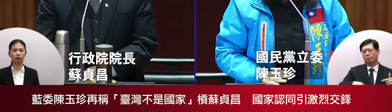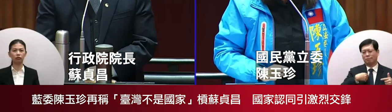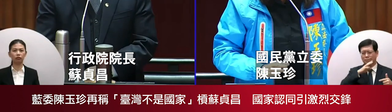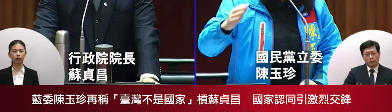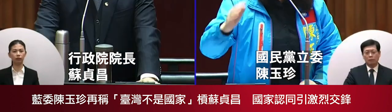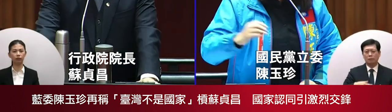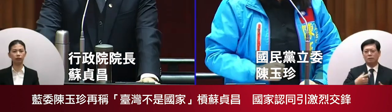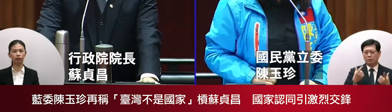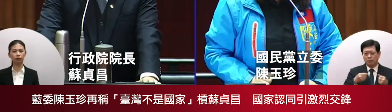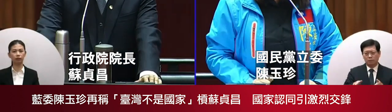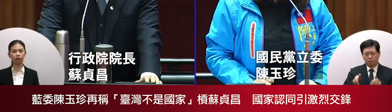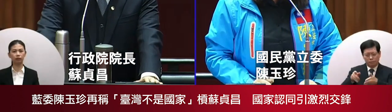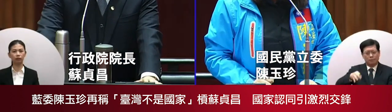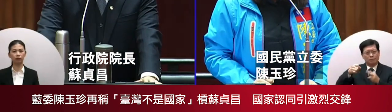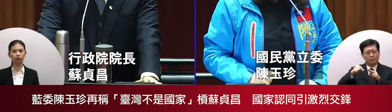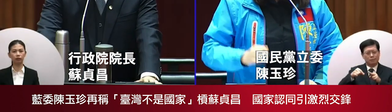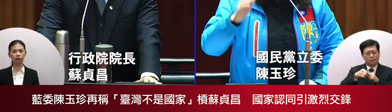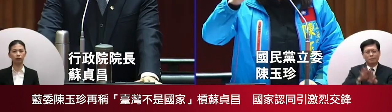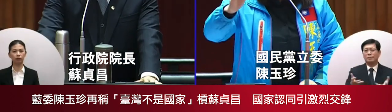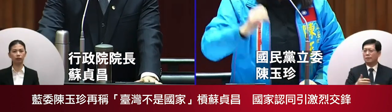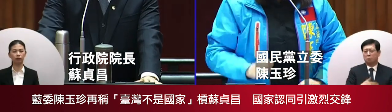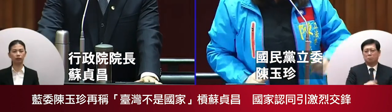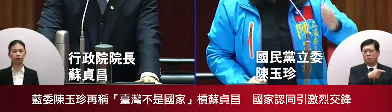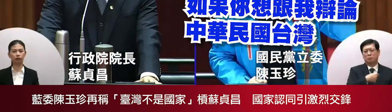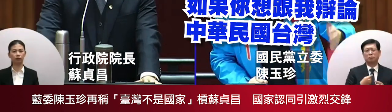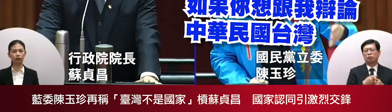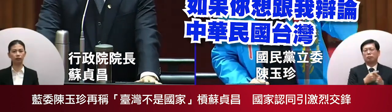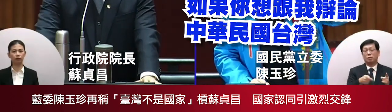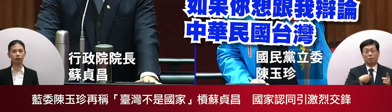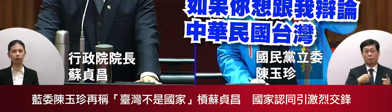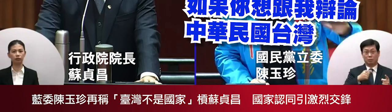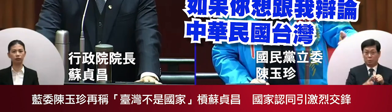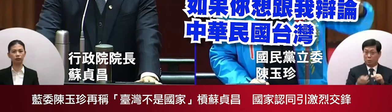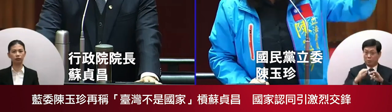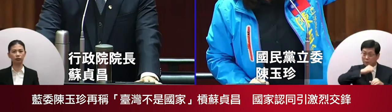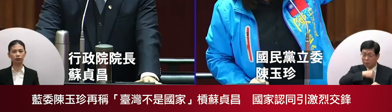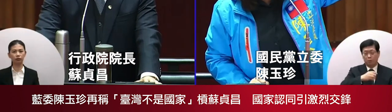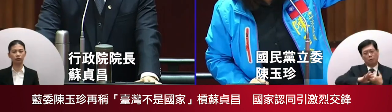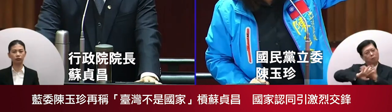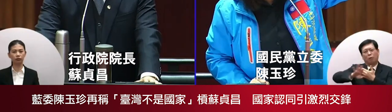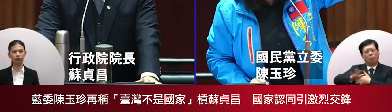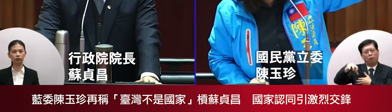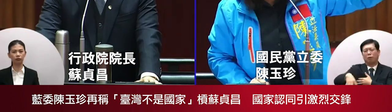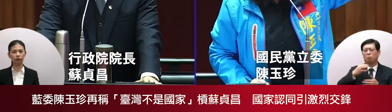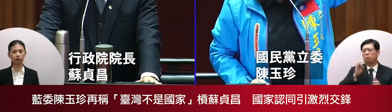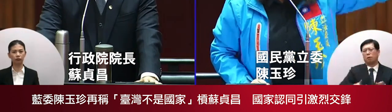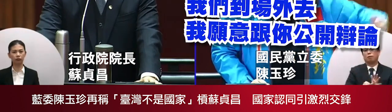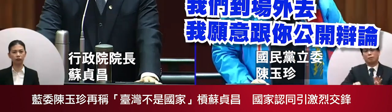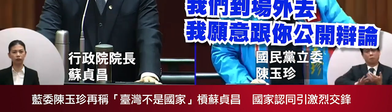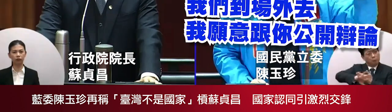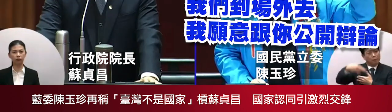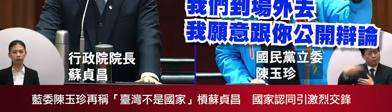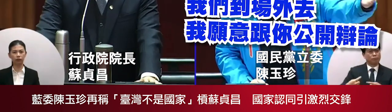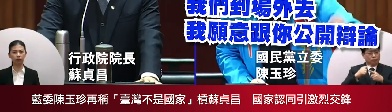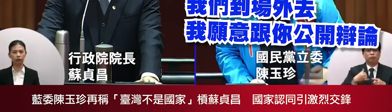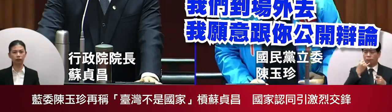形态的问题啦，都是要提我们金门的事情。我今天不是要，如果你想跟我辩论中华民国台湾，我们到另外不要浪费我时间，我们到场外去，